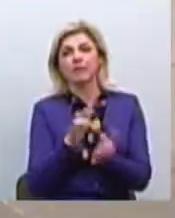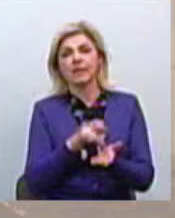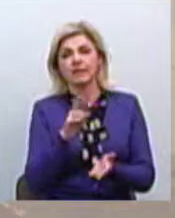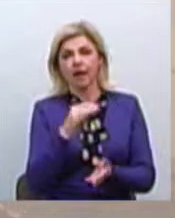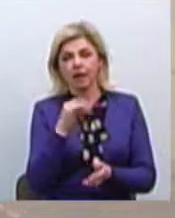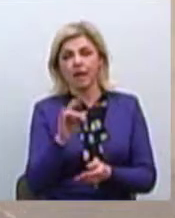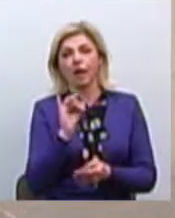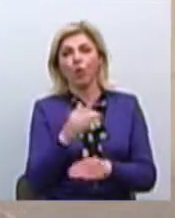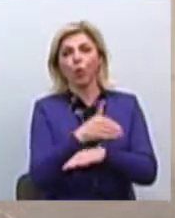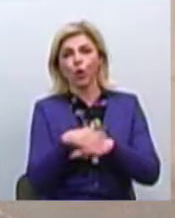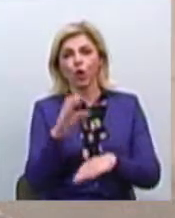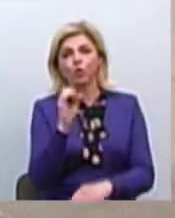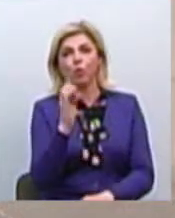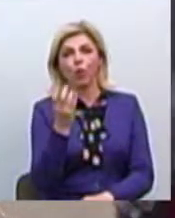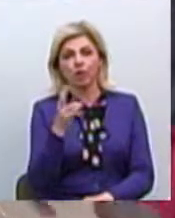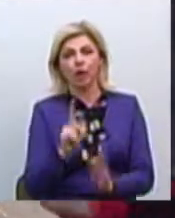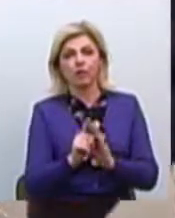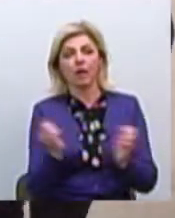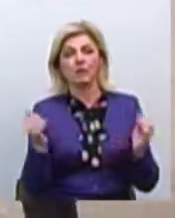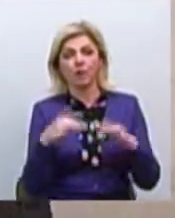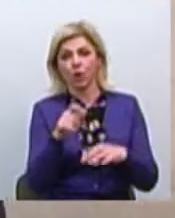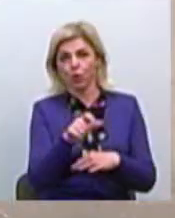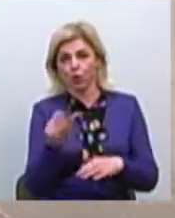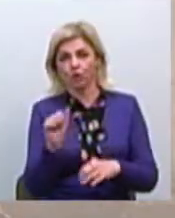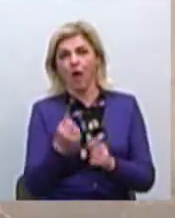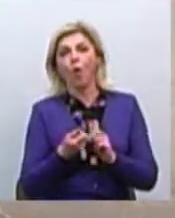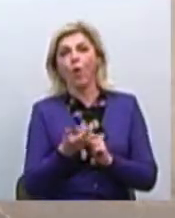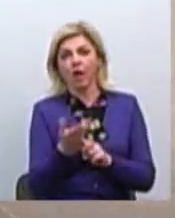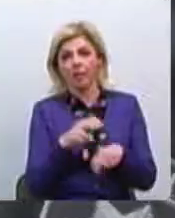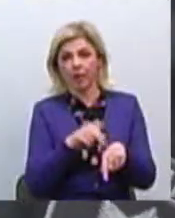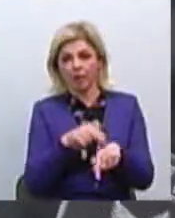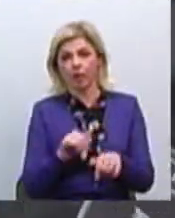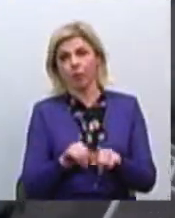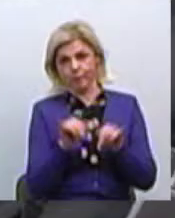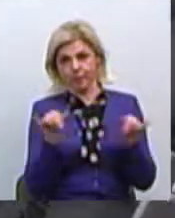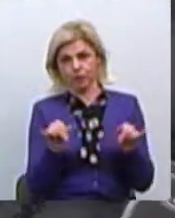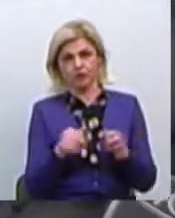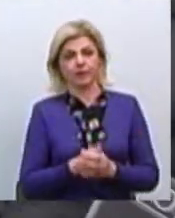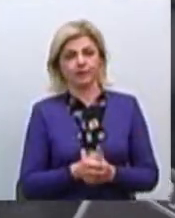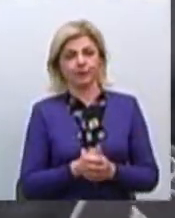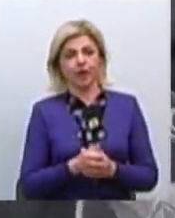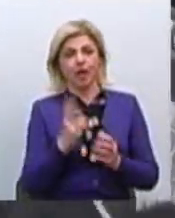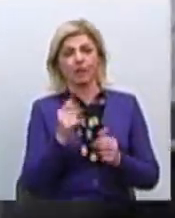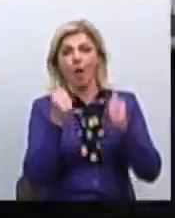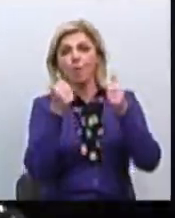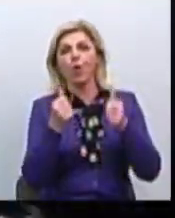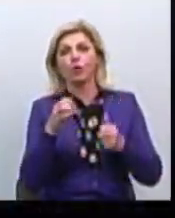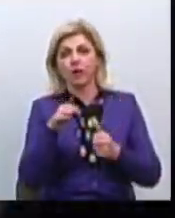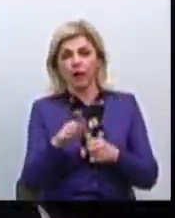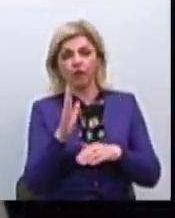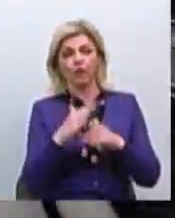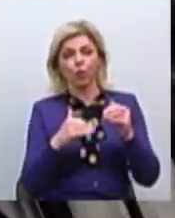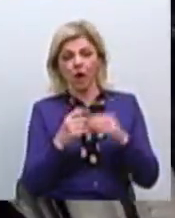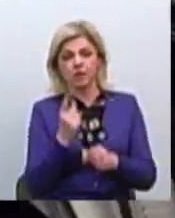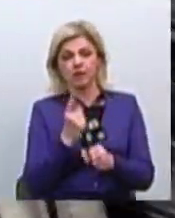Соборної почали збиратись люди, а кількість правоохоронців збільшилась. На портреті в руках однієї з жінок